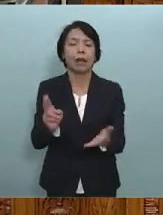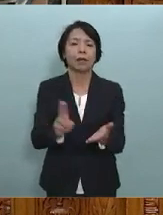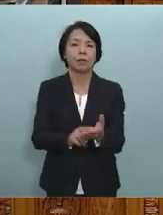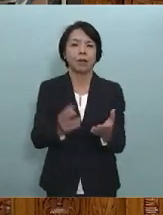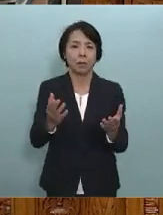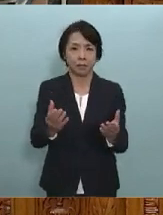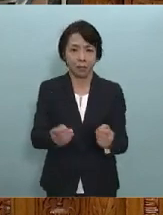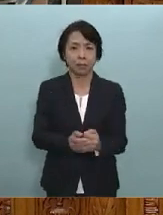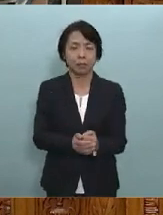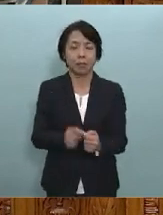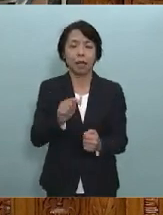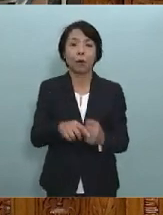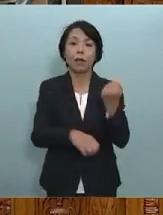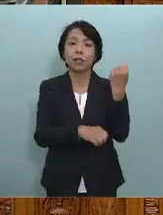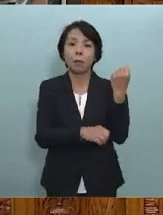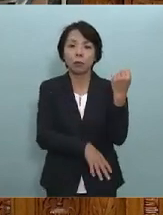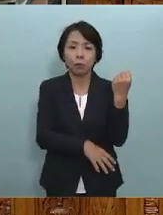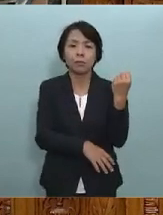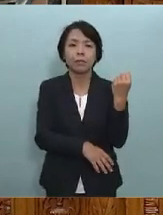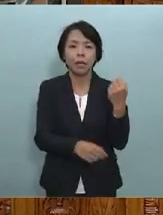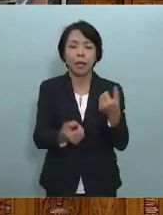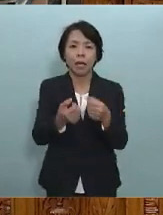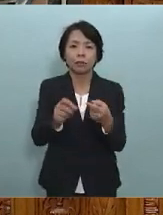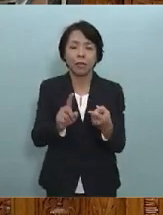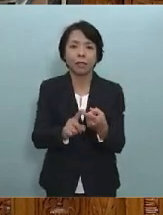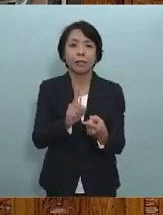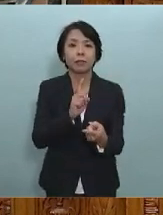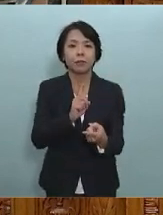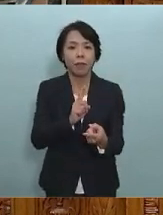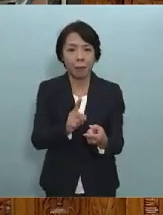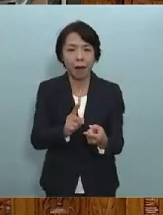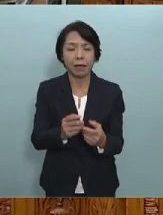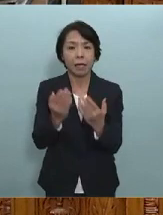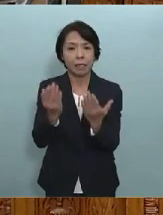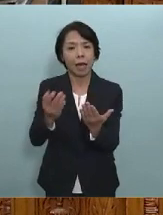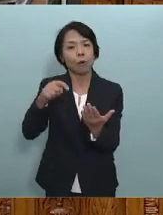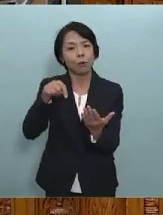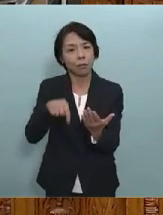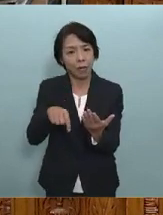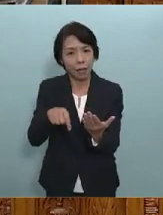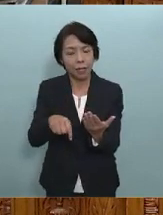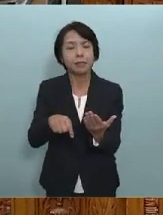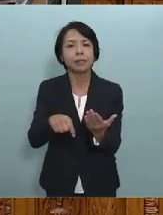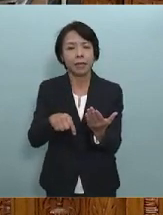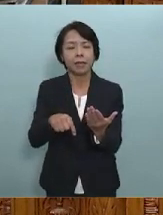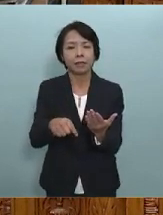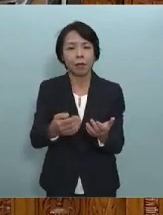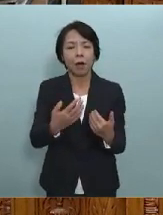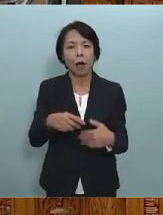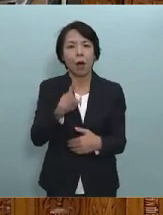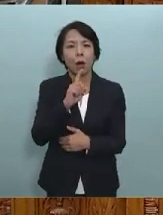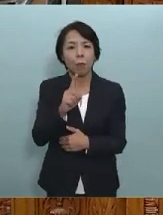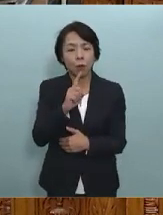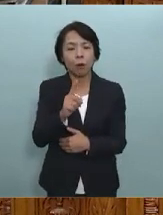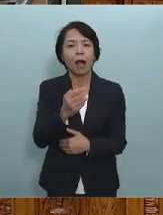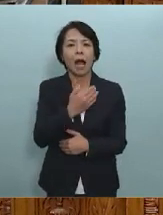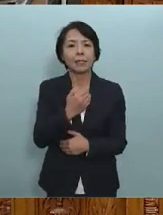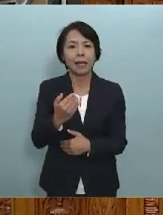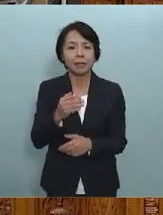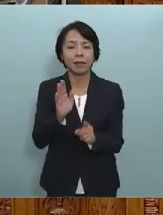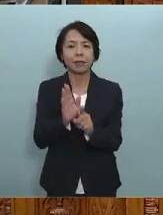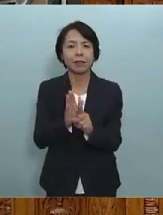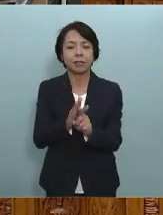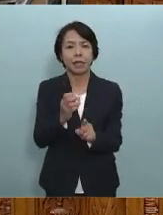えこれに基づきえ具体的にはえ学校においてえが話せる支援員の